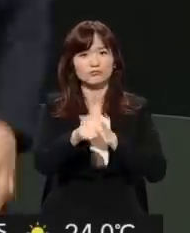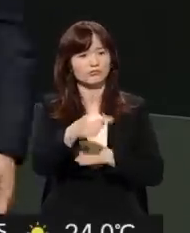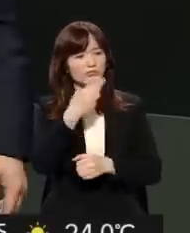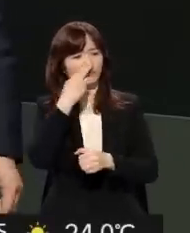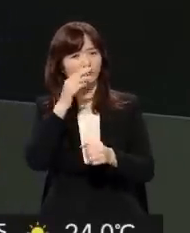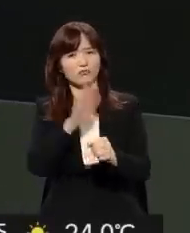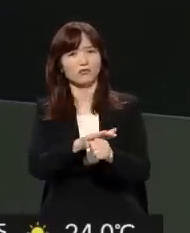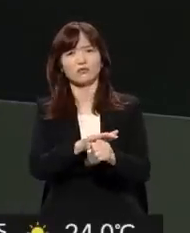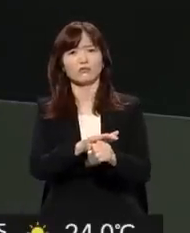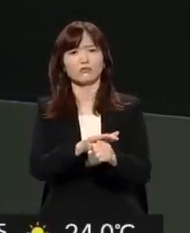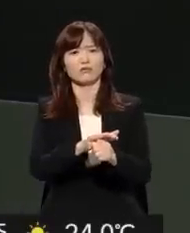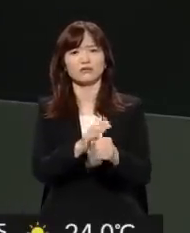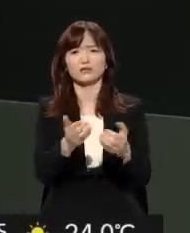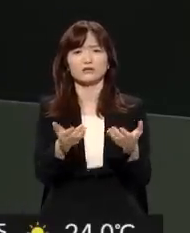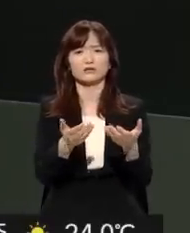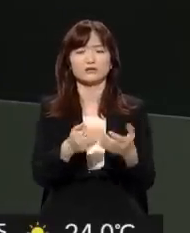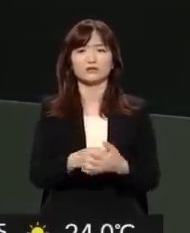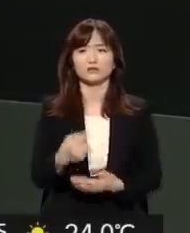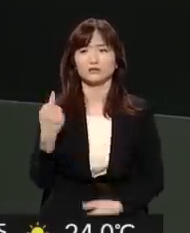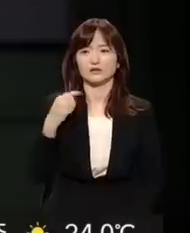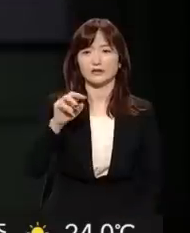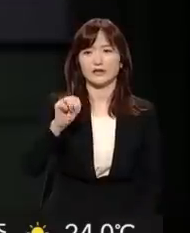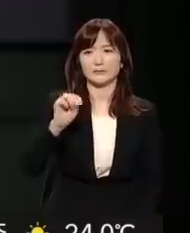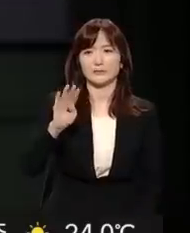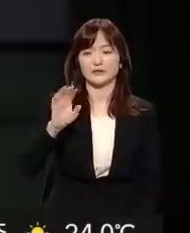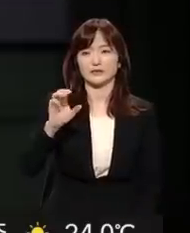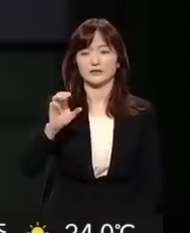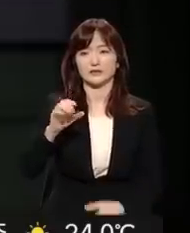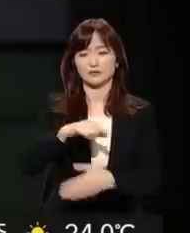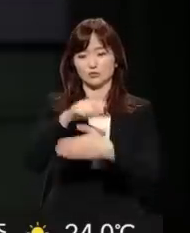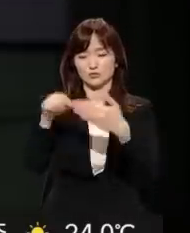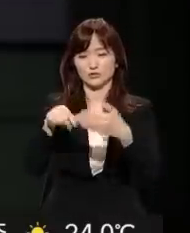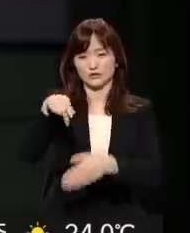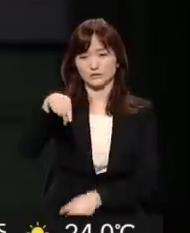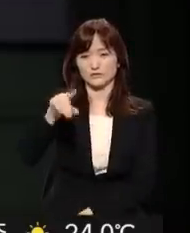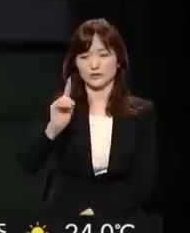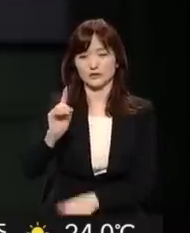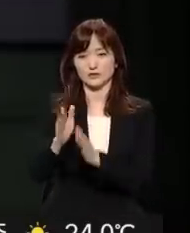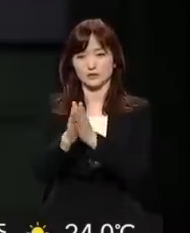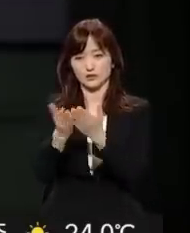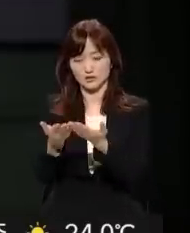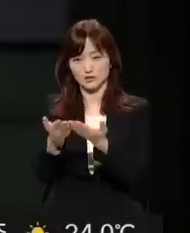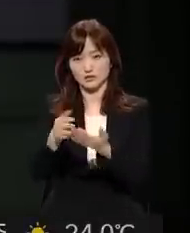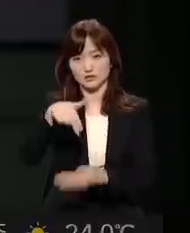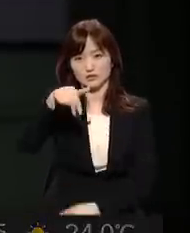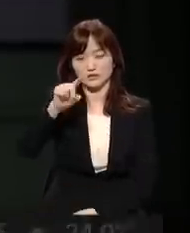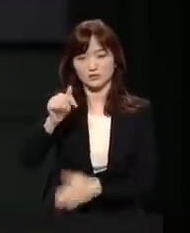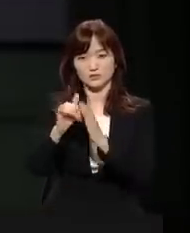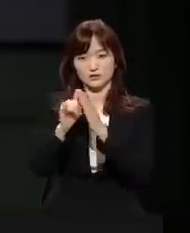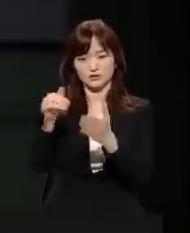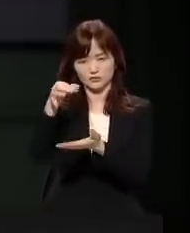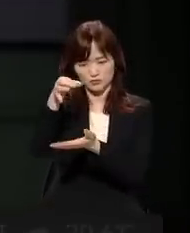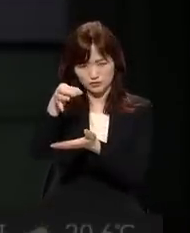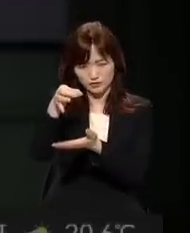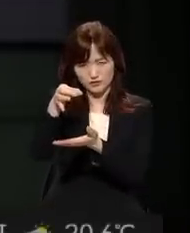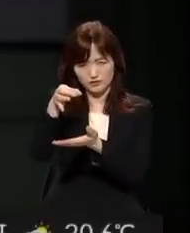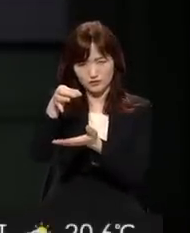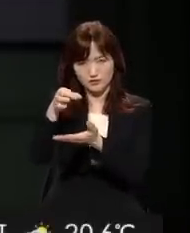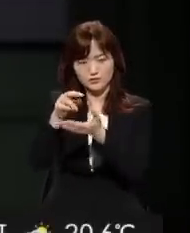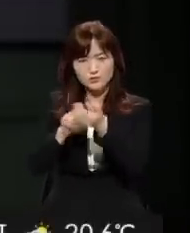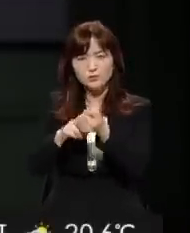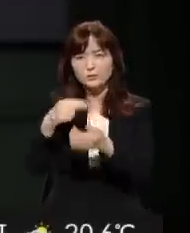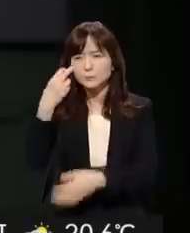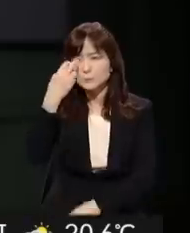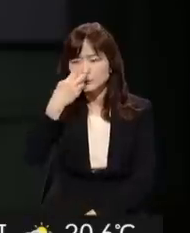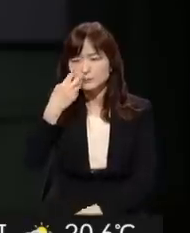기가 막히고 코가 막혀요. 네, 어제 MBC PD수첩에서 이 전두환 일가 숨겨진 재산을 취재해서 방송을 했는데 이 과정에서 이 제작진이